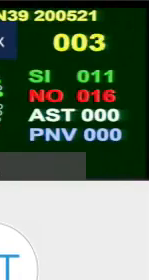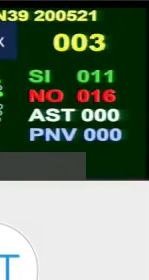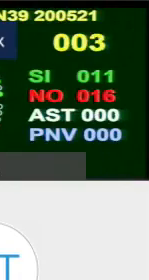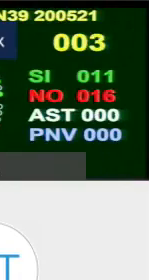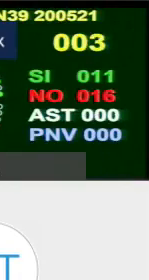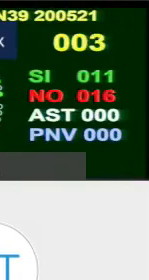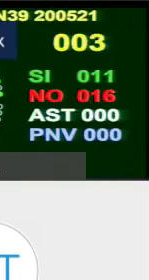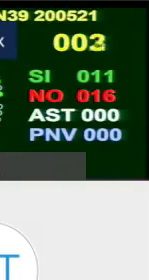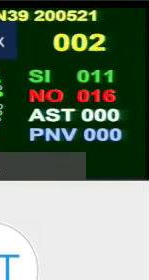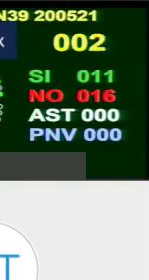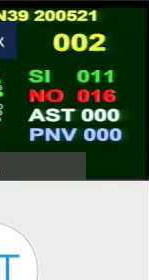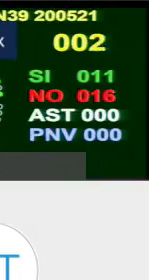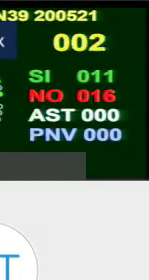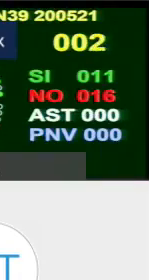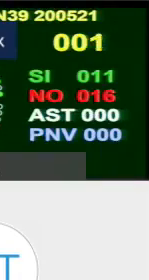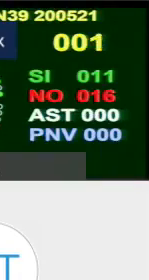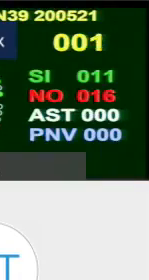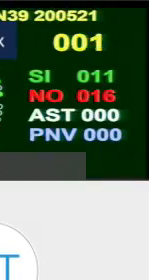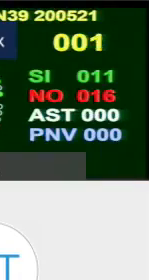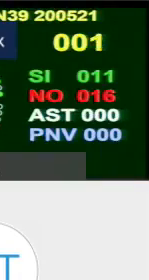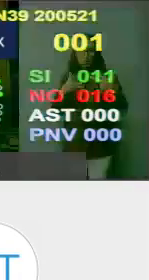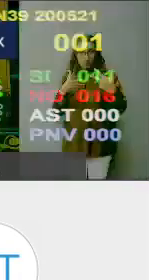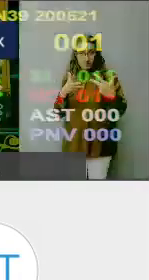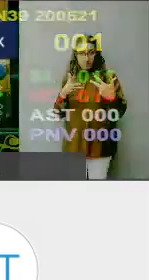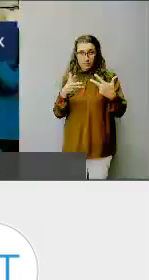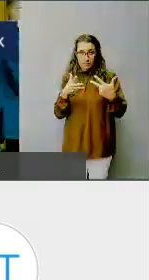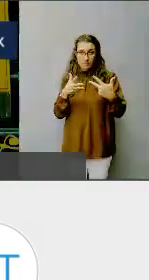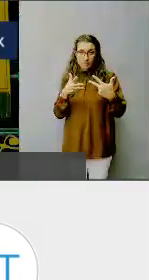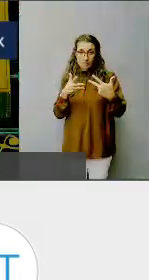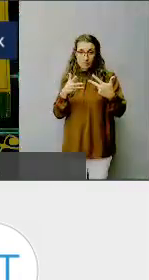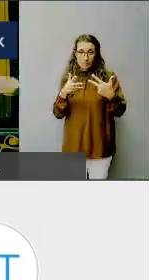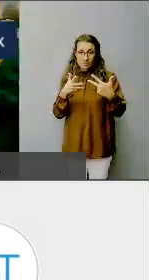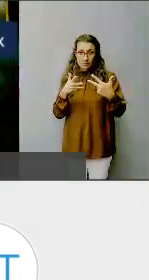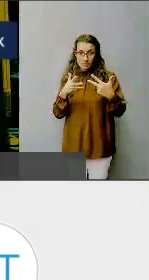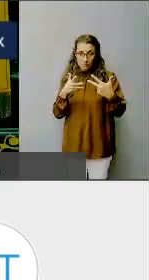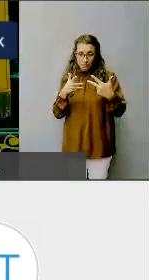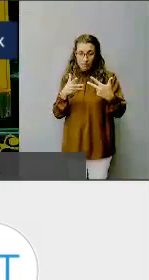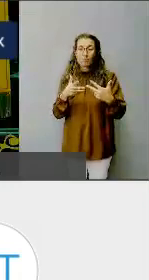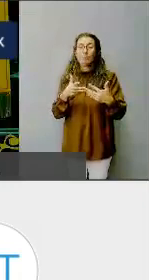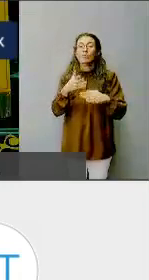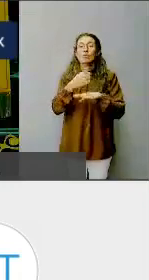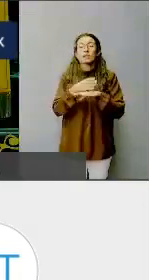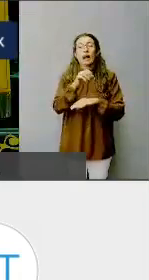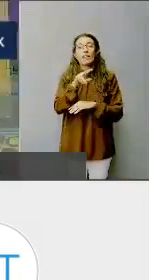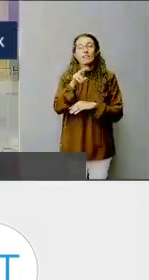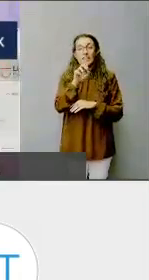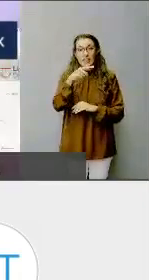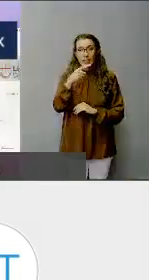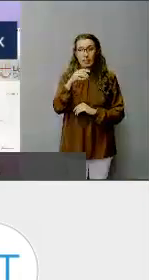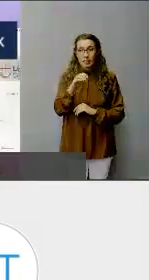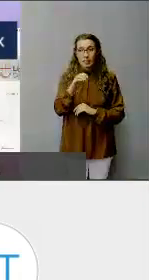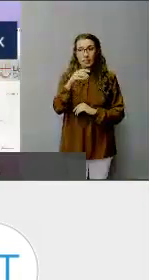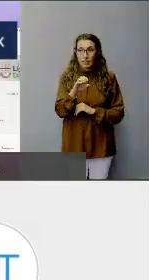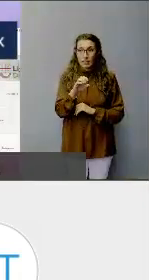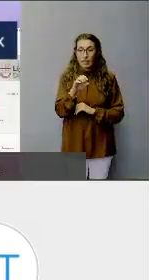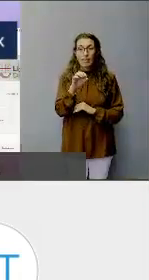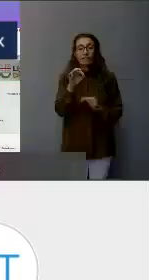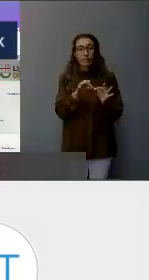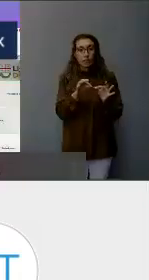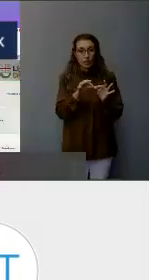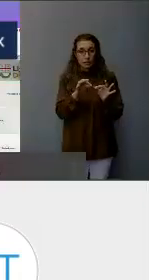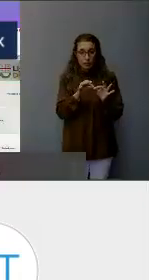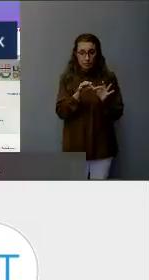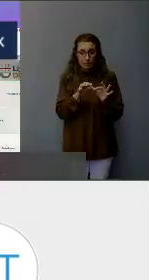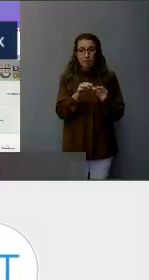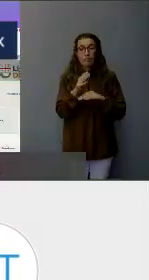loro acquisisco il voto da remoto su ordine di un numero 4 con parere contrario della giunta consiglieri avvenenti volevo le